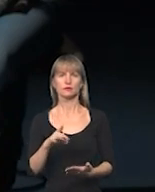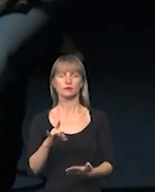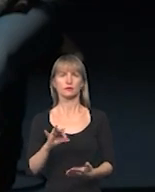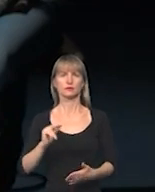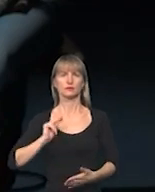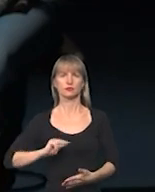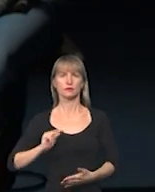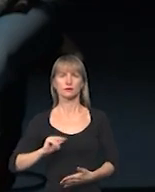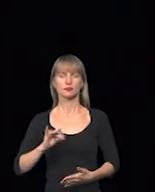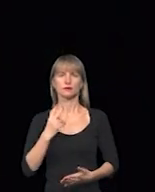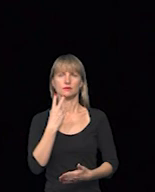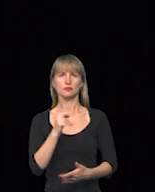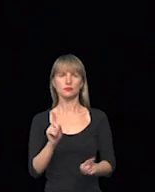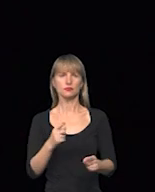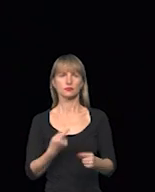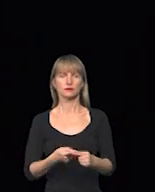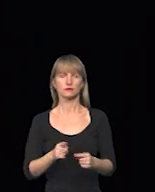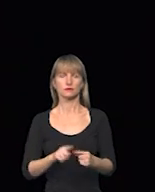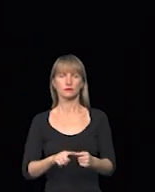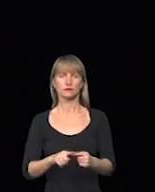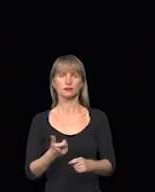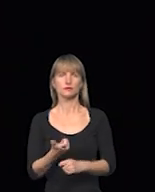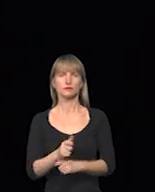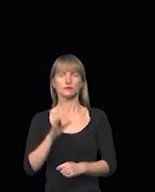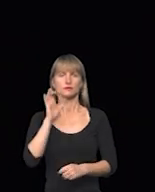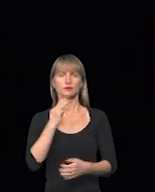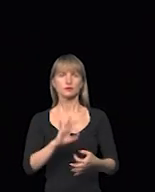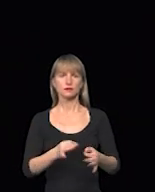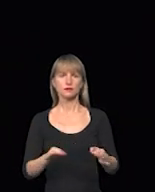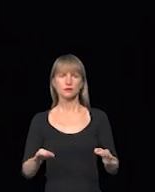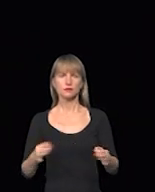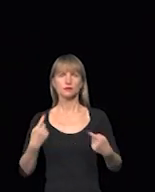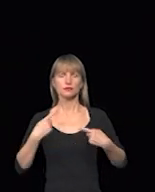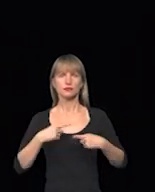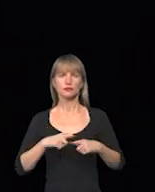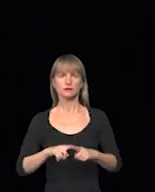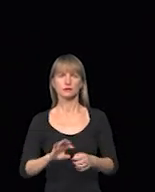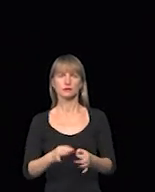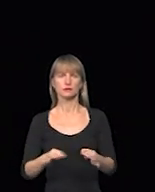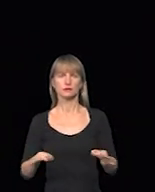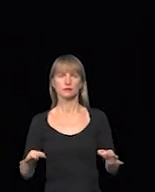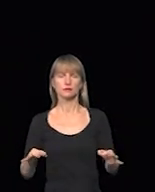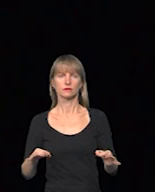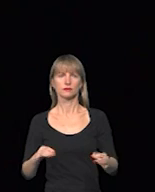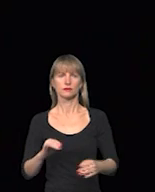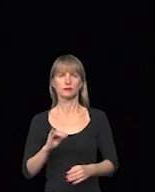роботу і бачу, що це дуже серйозний процес, технологічний процес.